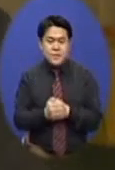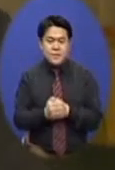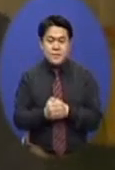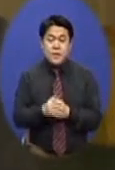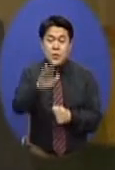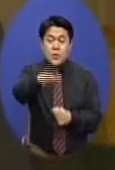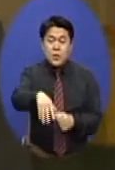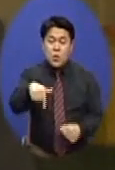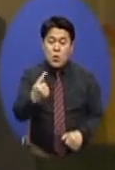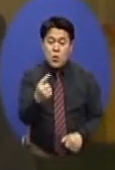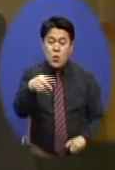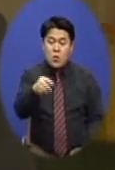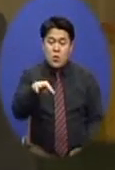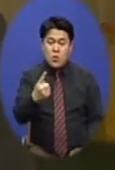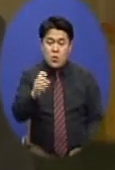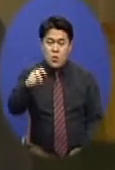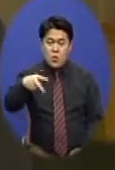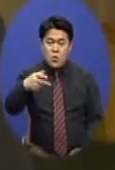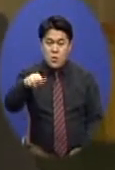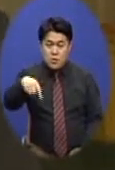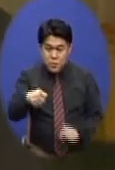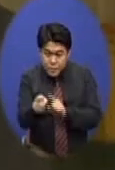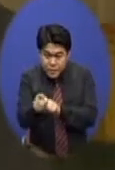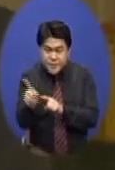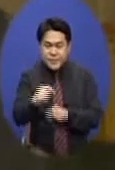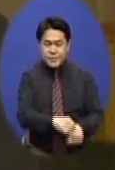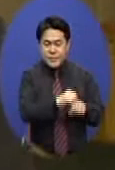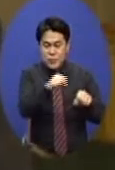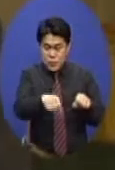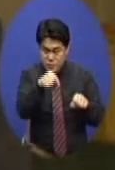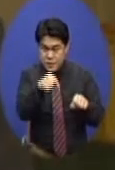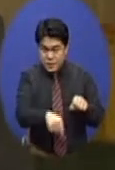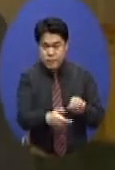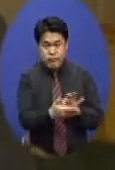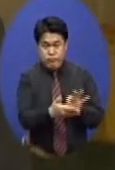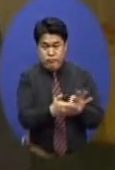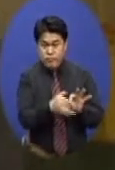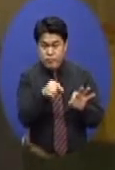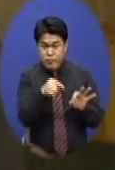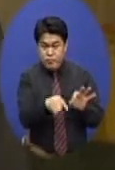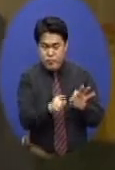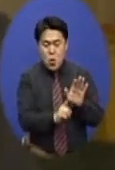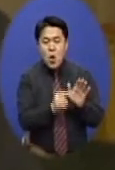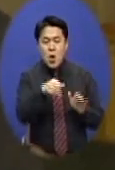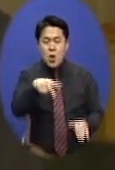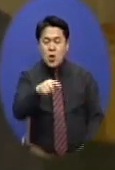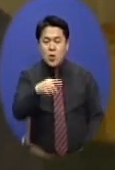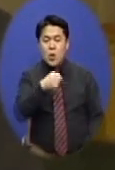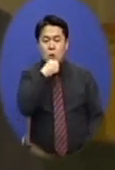내 냉각기에 성에가 달라붙지 않기 때문에 저장고 내 습도를 90% 이상으로 유지할 수